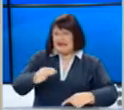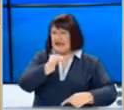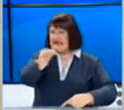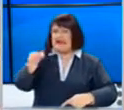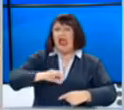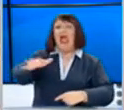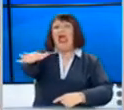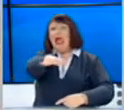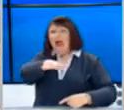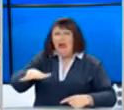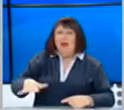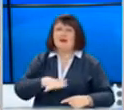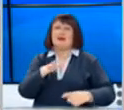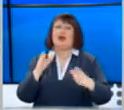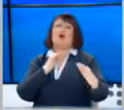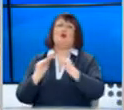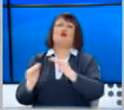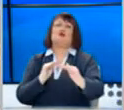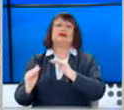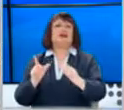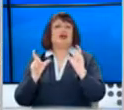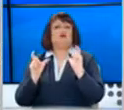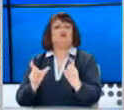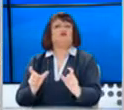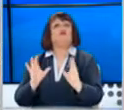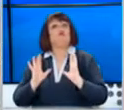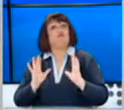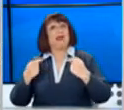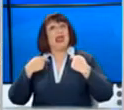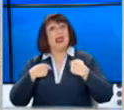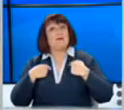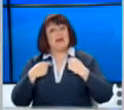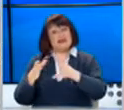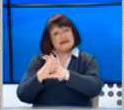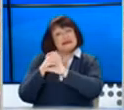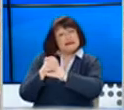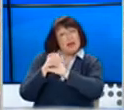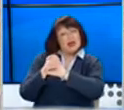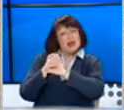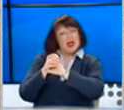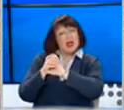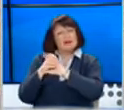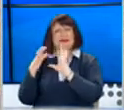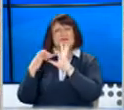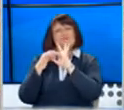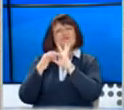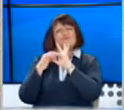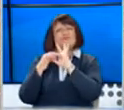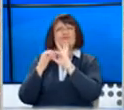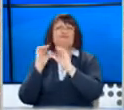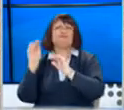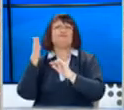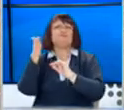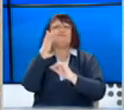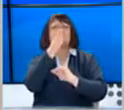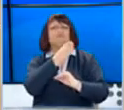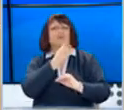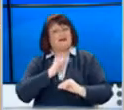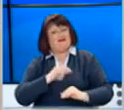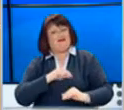Αιγαίου, με το αν χτίζουμε συμμαχίες οι οποίες τελικά είναι εθνικά